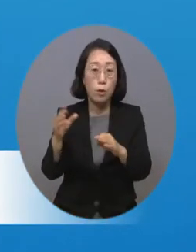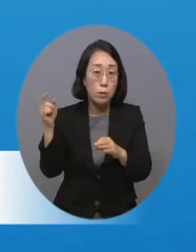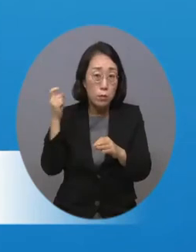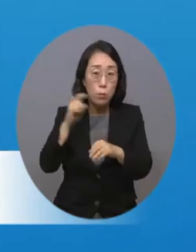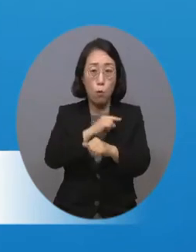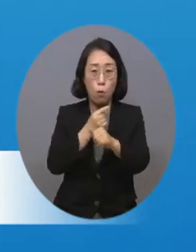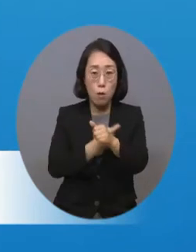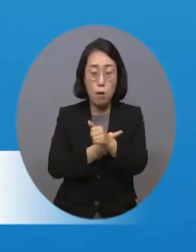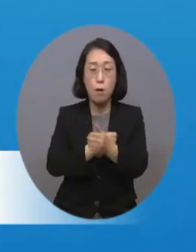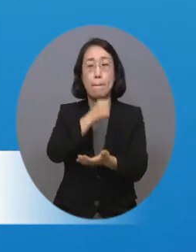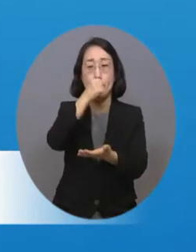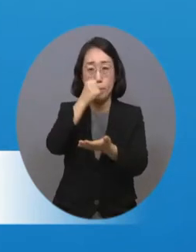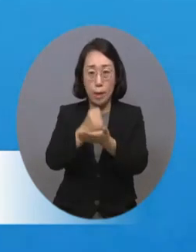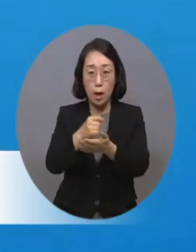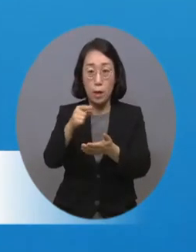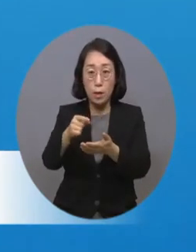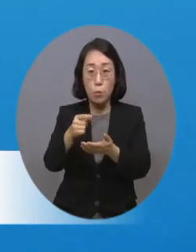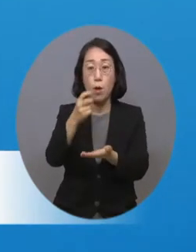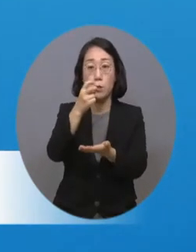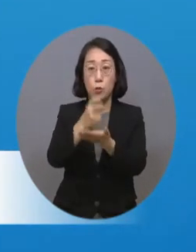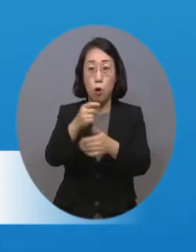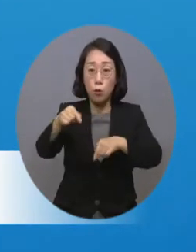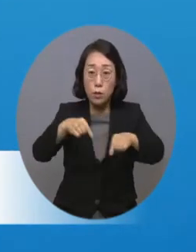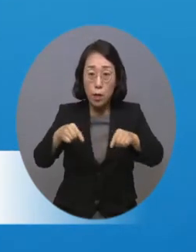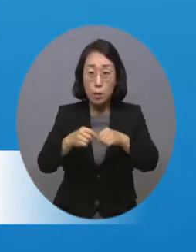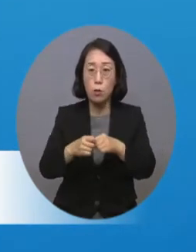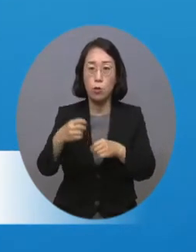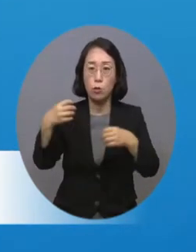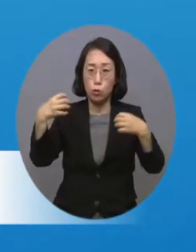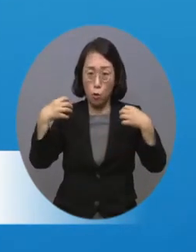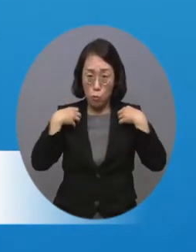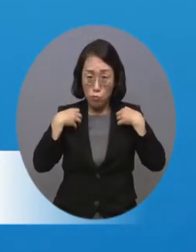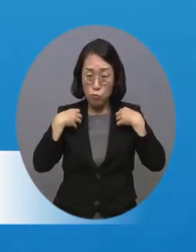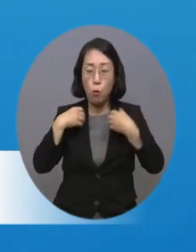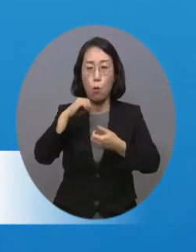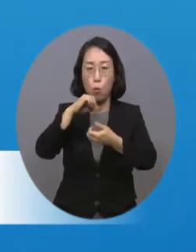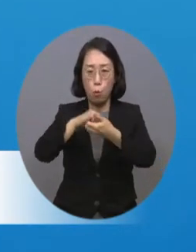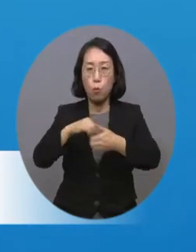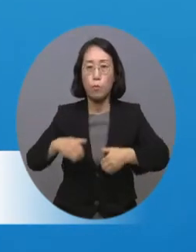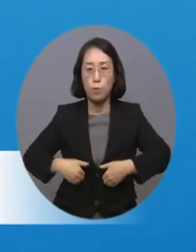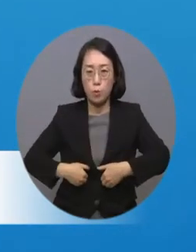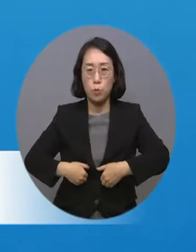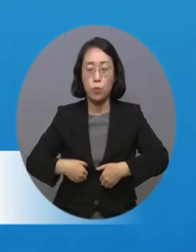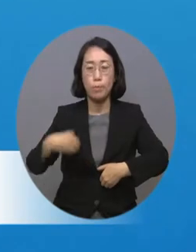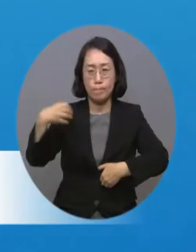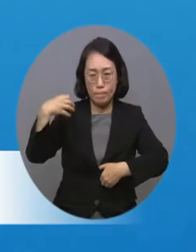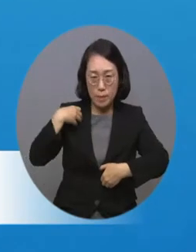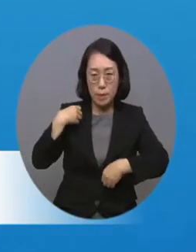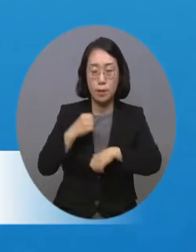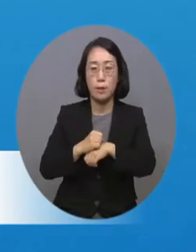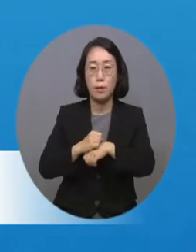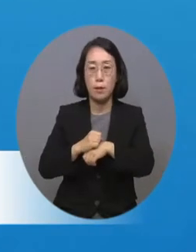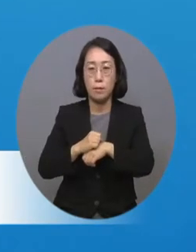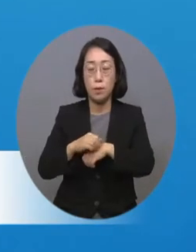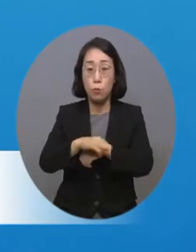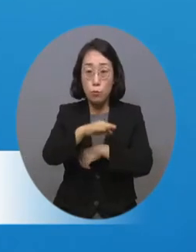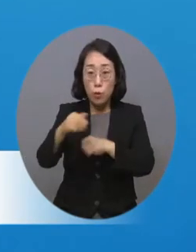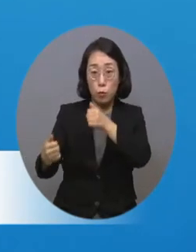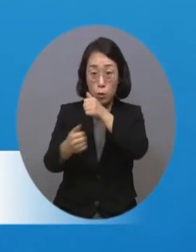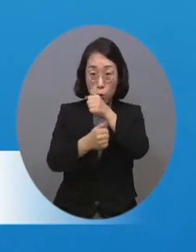권리이며 이를 위한 정책은 정부의 의무입니다. 이에 방통위는 미디어 포용